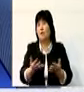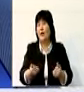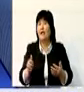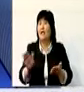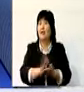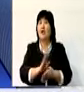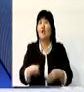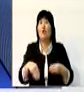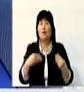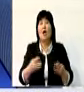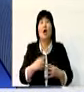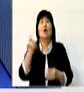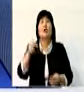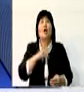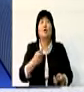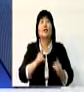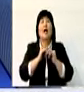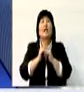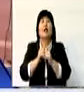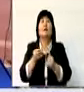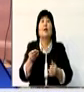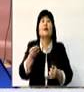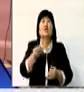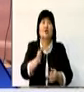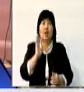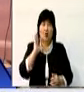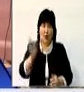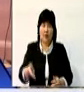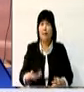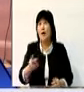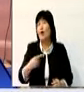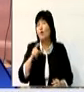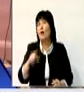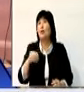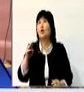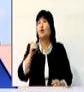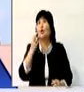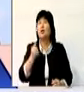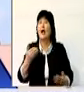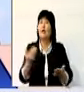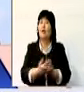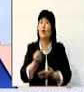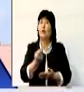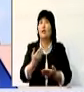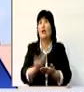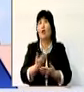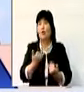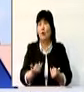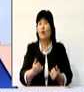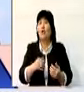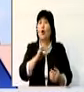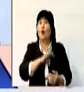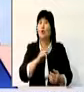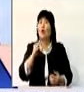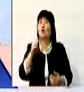тегін береміз. Шаруалар тек тасымал шығынын ғана төлейді. Семинар барысында мамандар жоңышқа тұқымын жаңарту жайында ойласты. Бүгінде